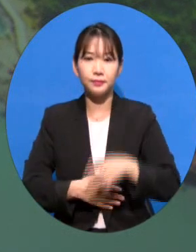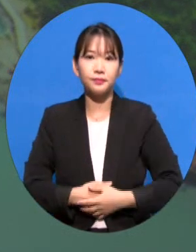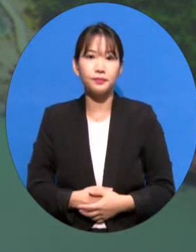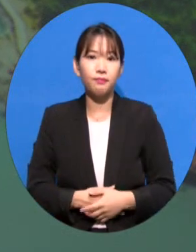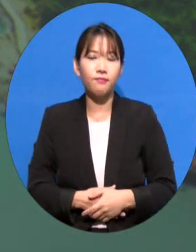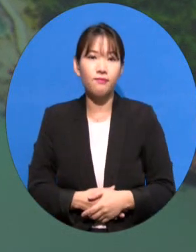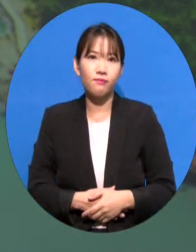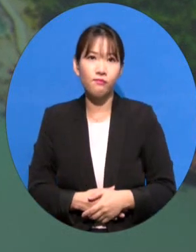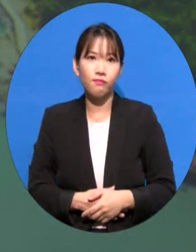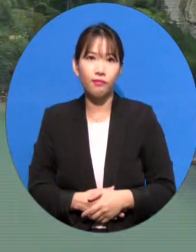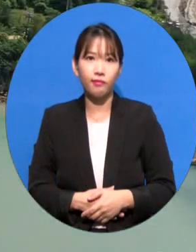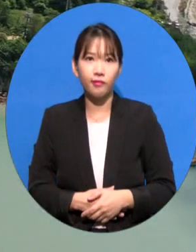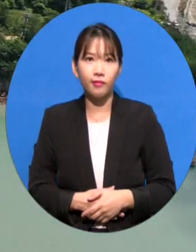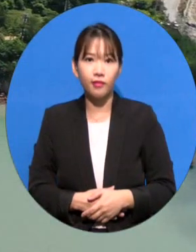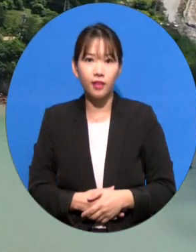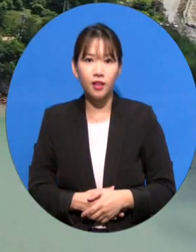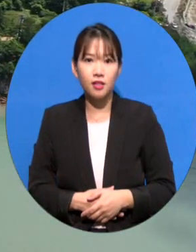기자입니다.